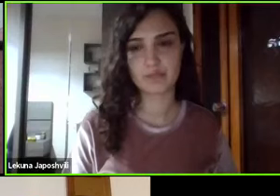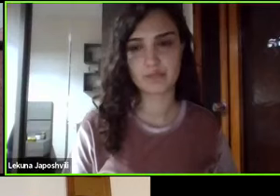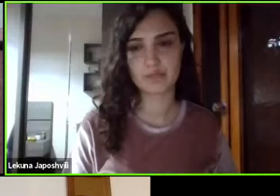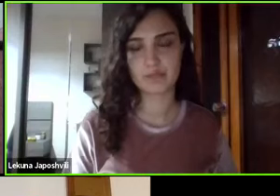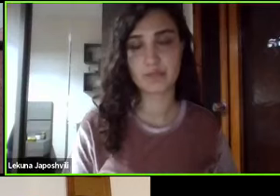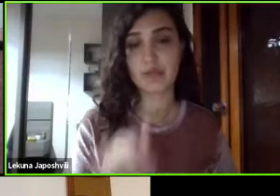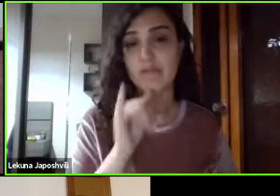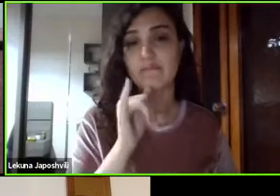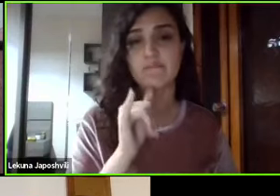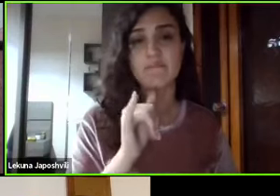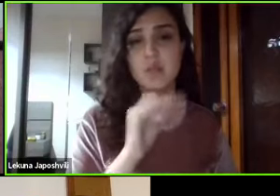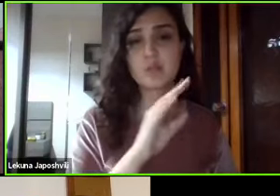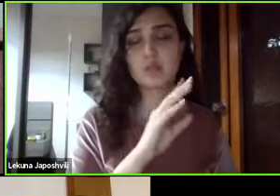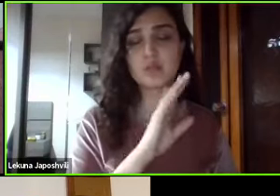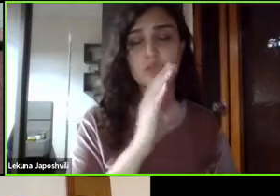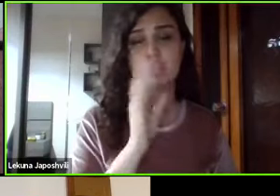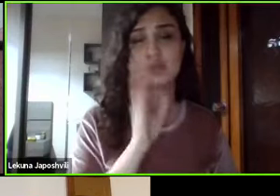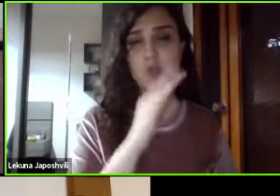ვერც ერთ შობელს ვერ დაუკარგავ